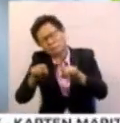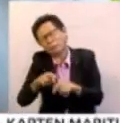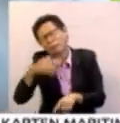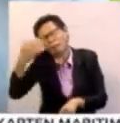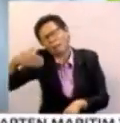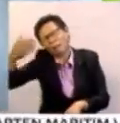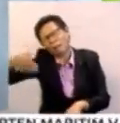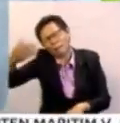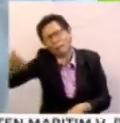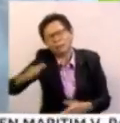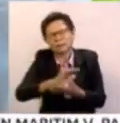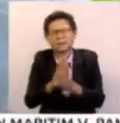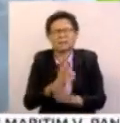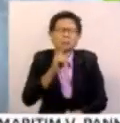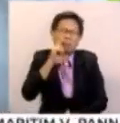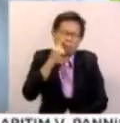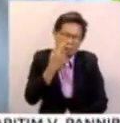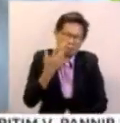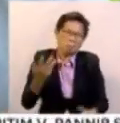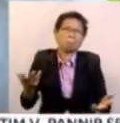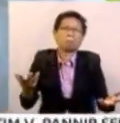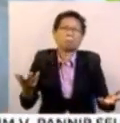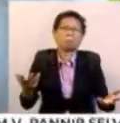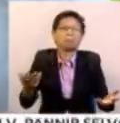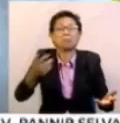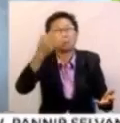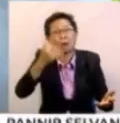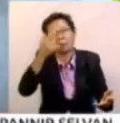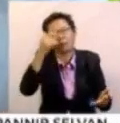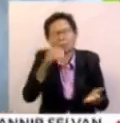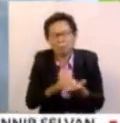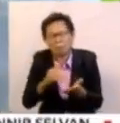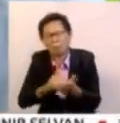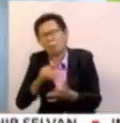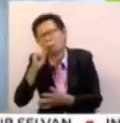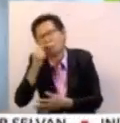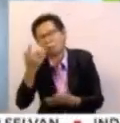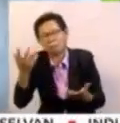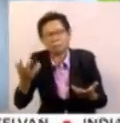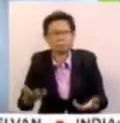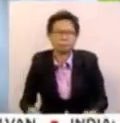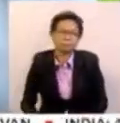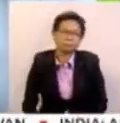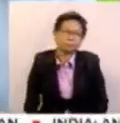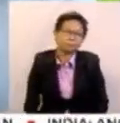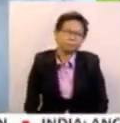Lama-lama, benda tu macam jadi basi. Because kerap sangat kan. So,